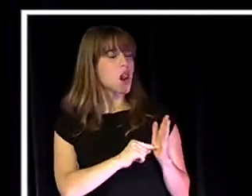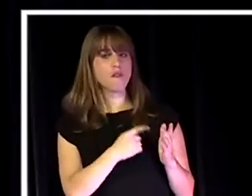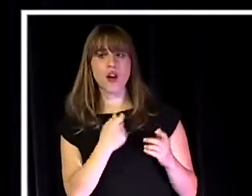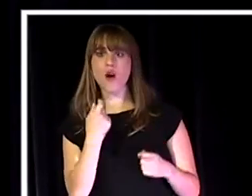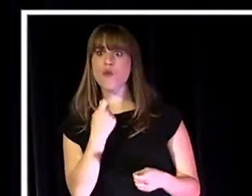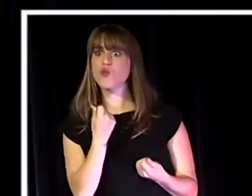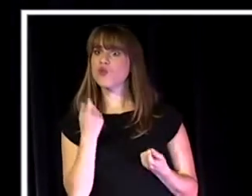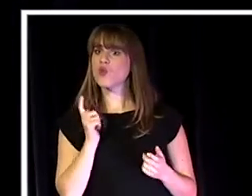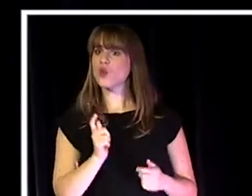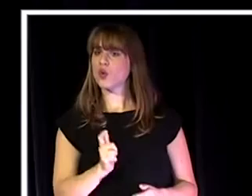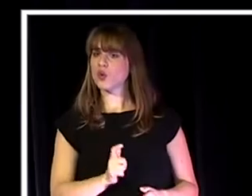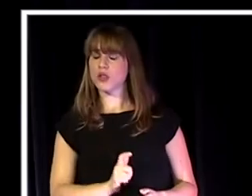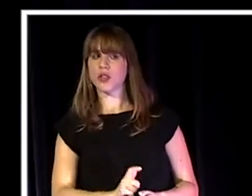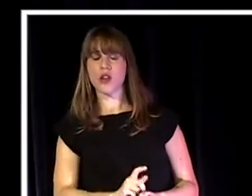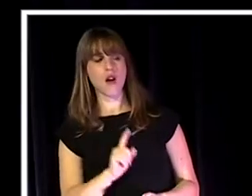είχε.